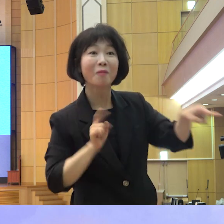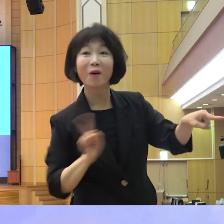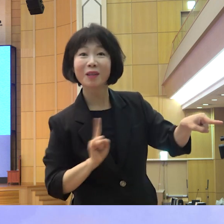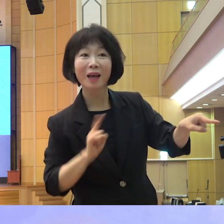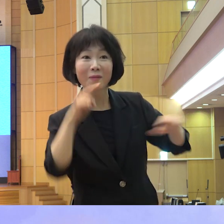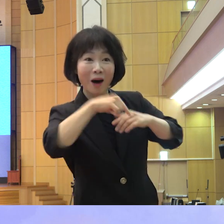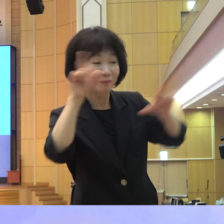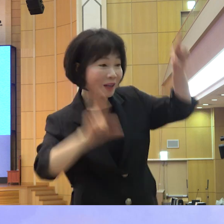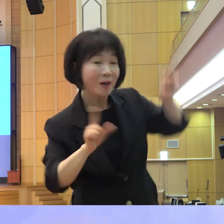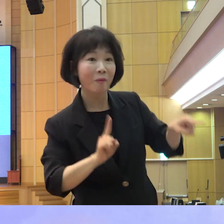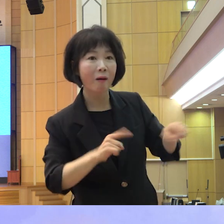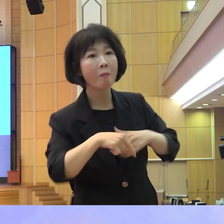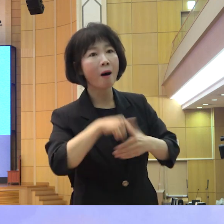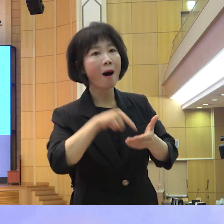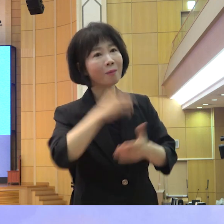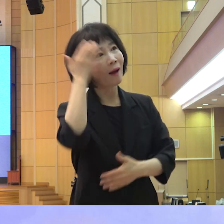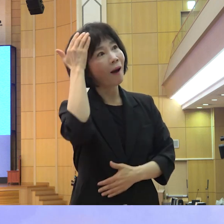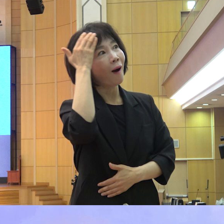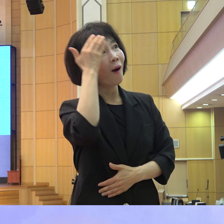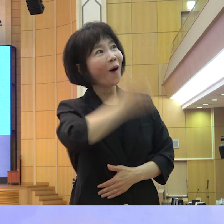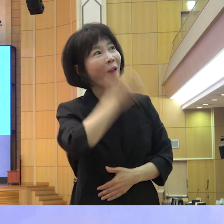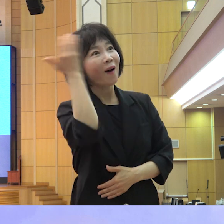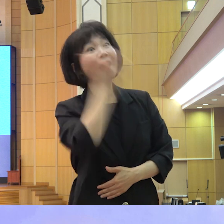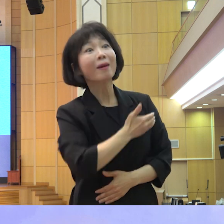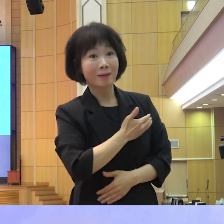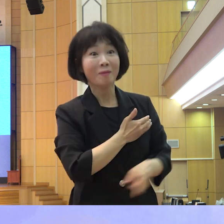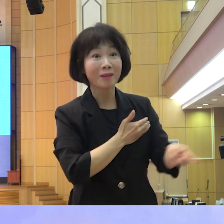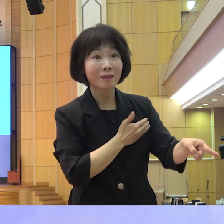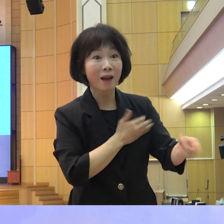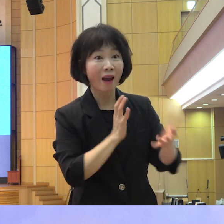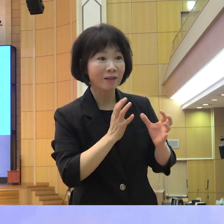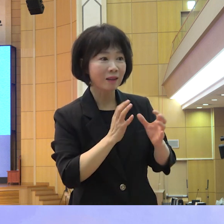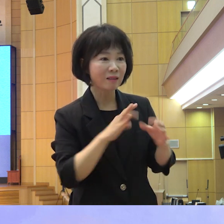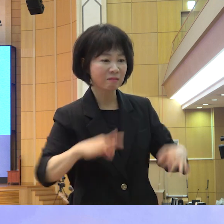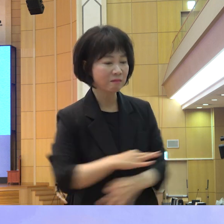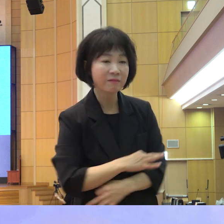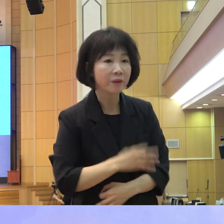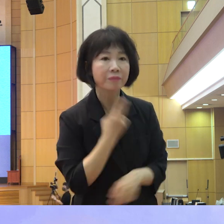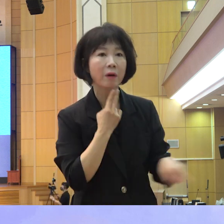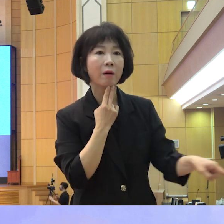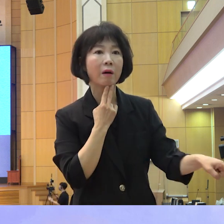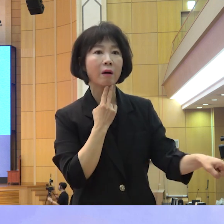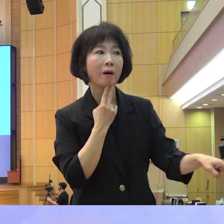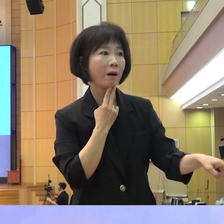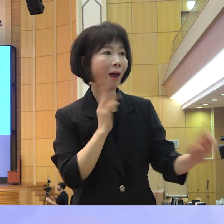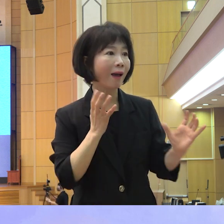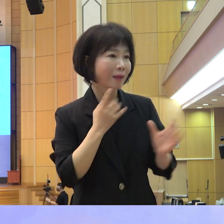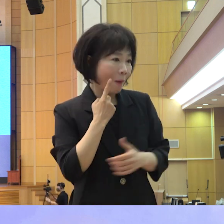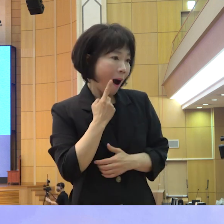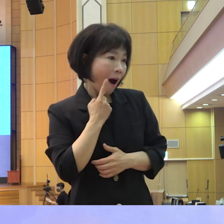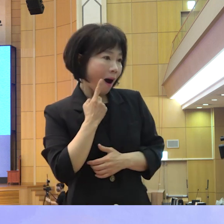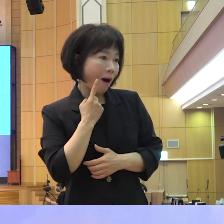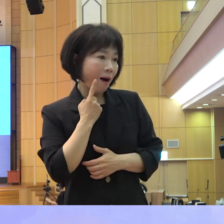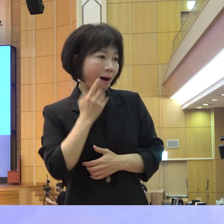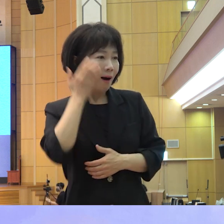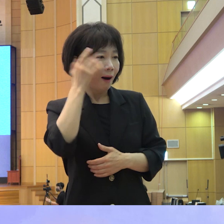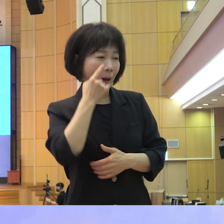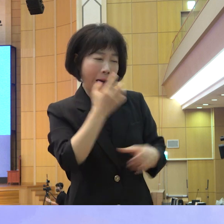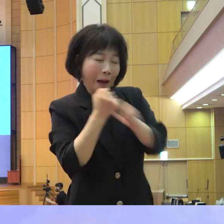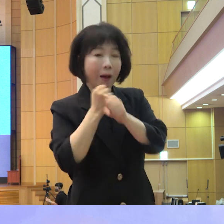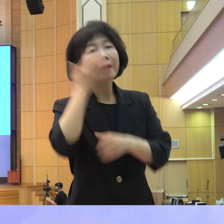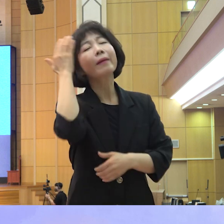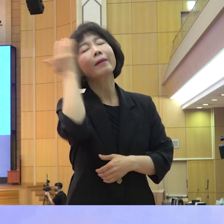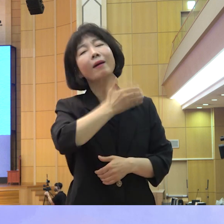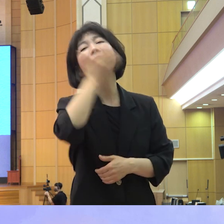제가 이렇게 주일날 같은 때 예배 마치고 뭐 지하에 내려가거나 1층 로비에서 우리 어린아이들이나 뭐 유아부 친구들을